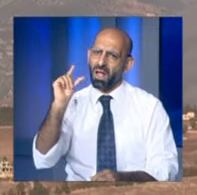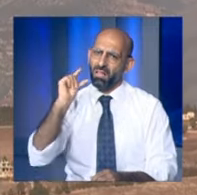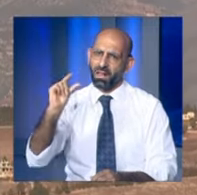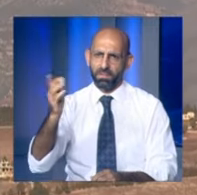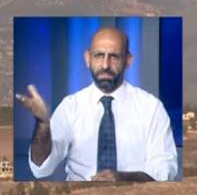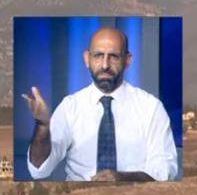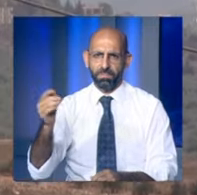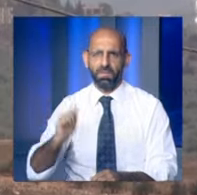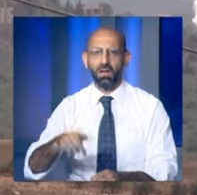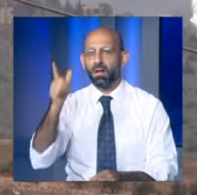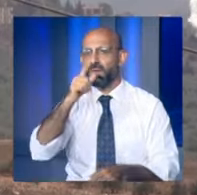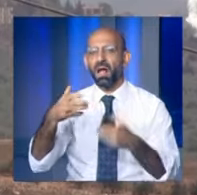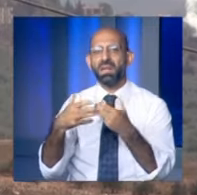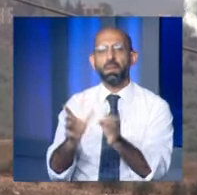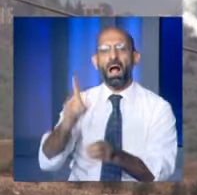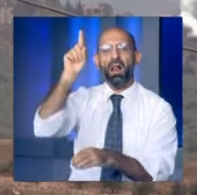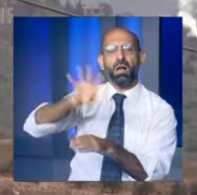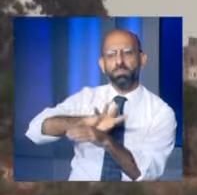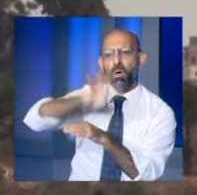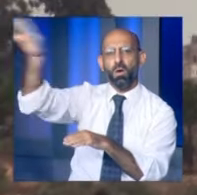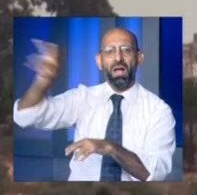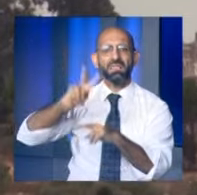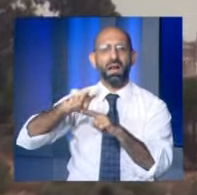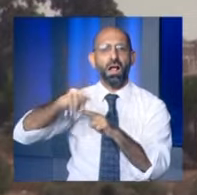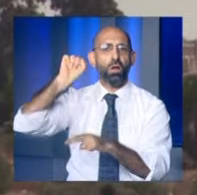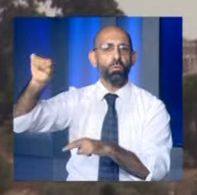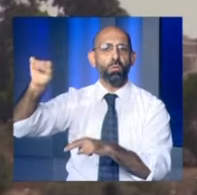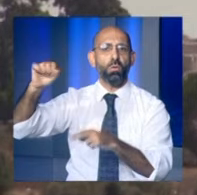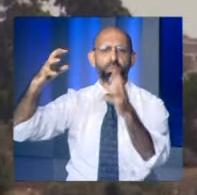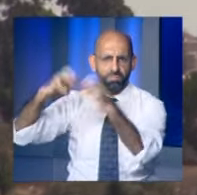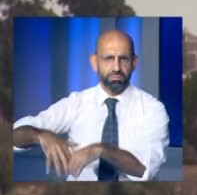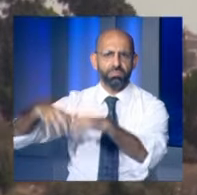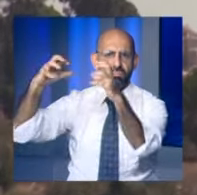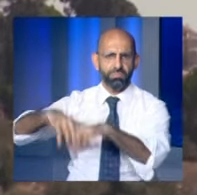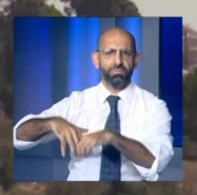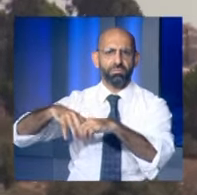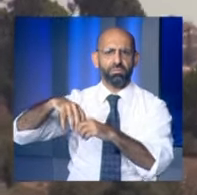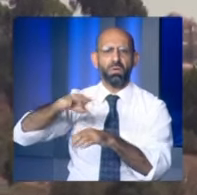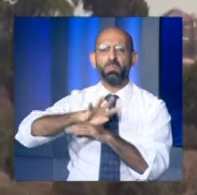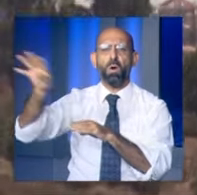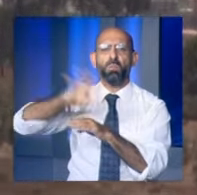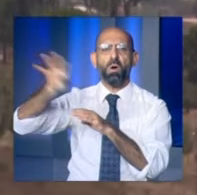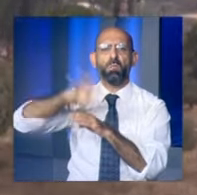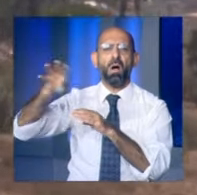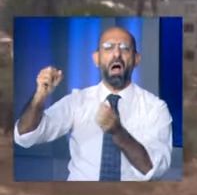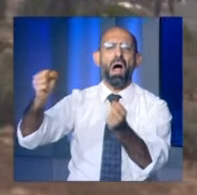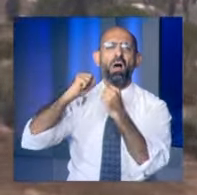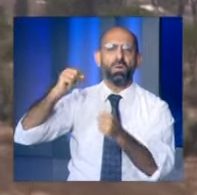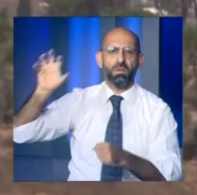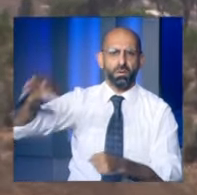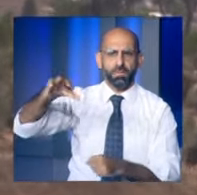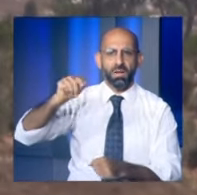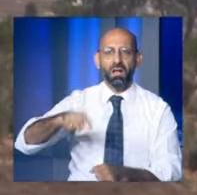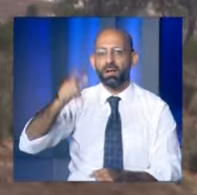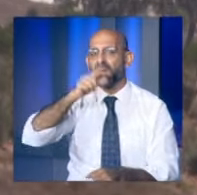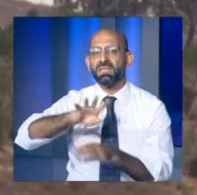أحدهم حاله خطرة. حزب الله دمر التجهيزات التجسسية الإسرائيلية في موقع راميا بمسيرة انقضاضية، كما قصف موقع